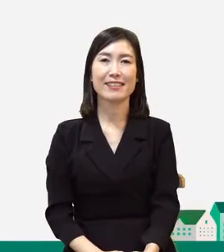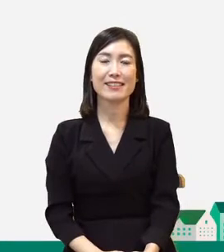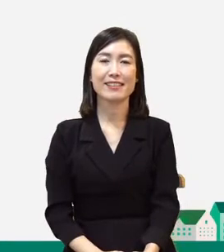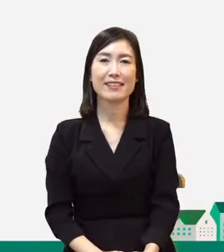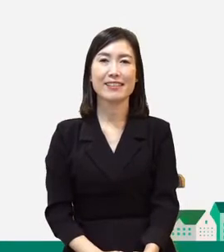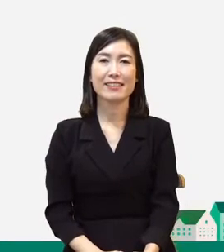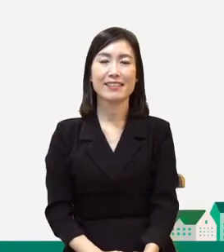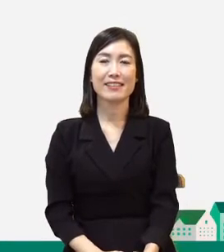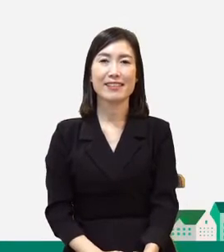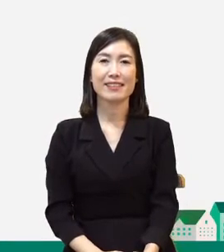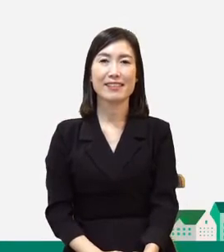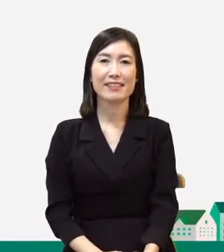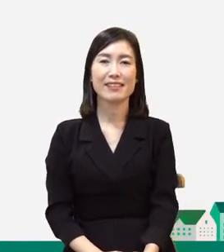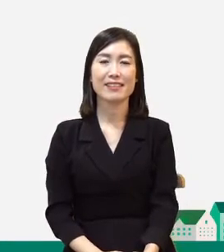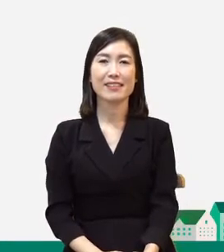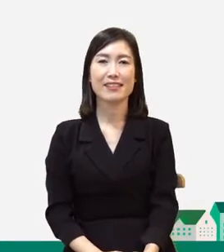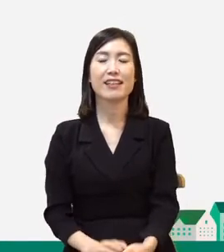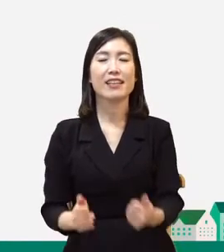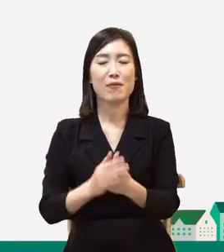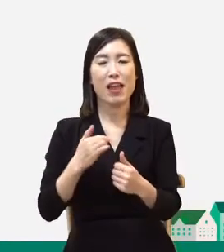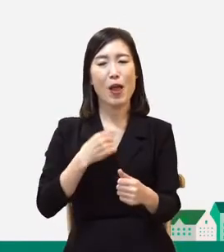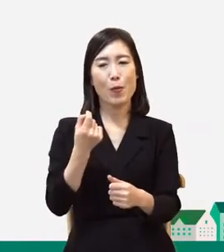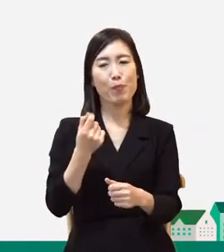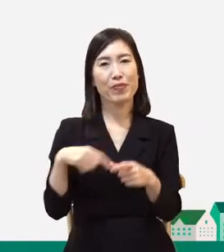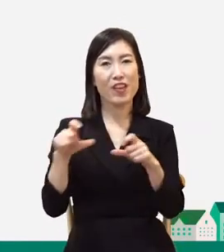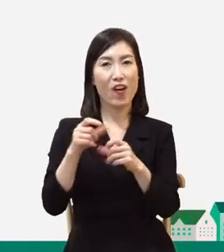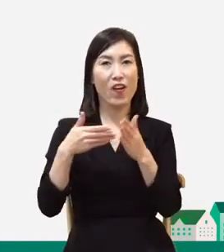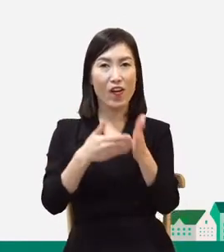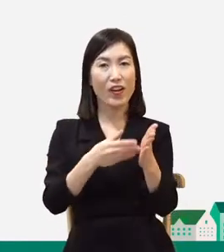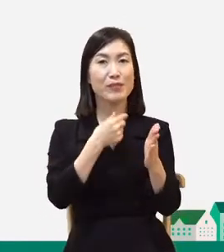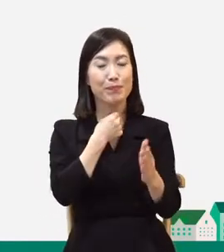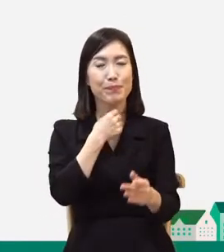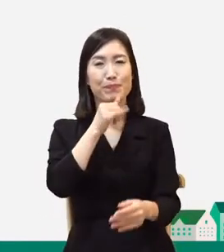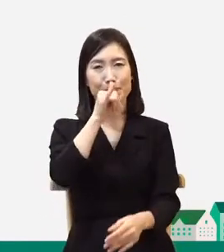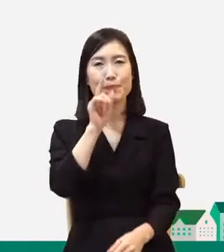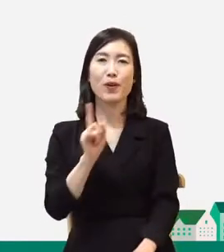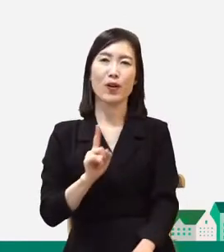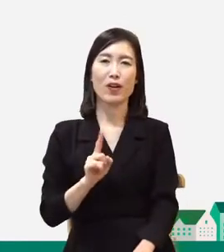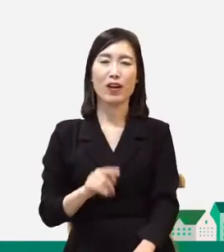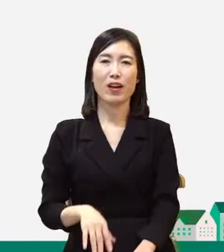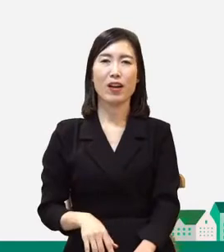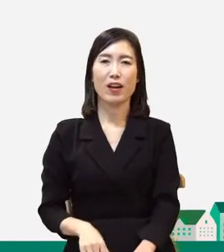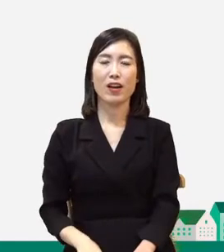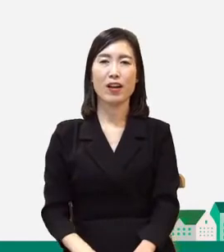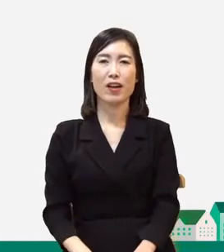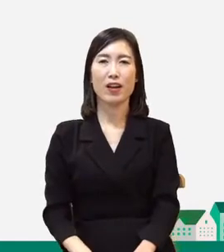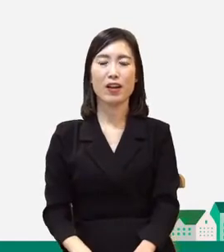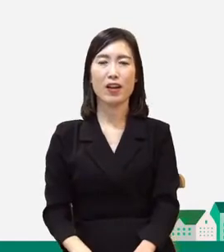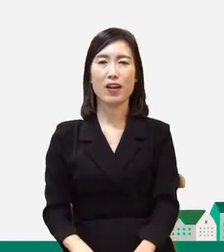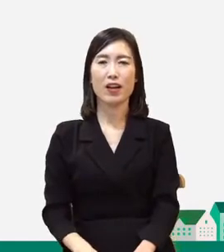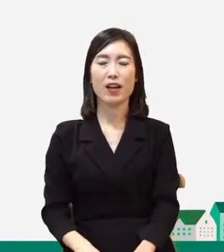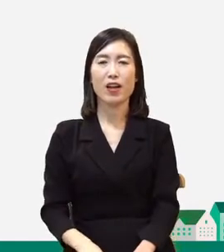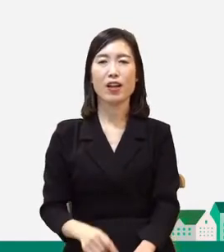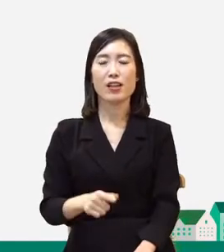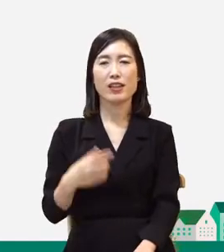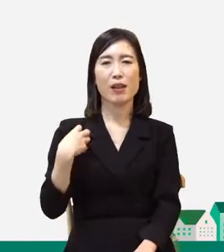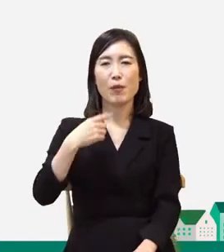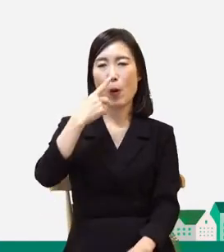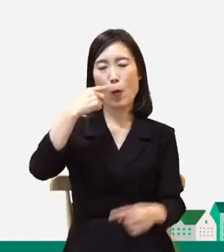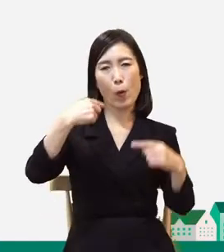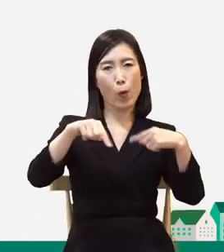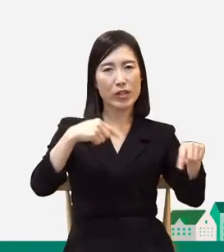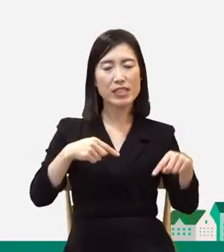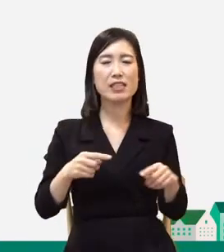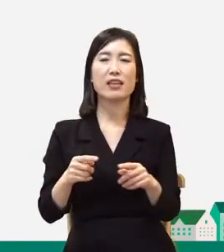네. 그래서 조금 더 재현 형태로 말씀을 드리면 이 주거 코치와 상담사